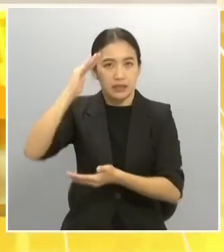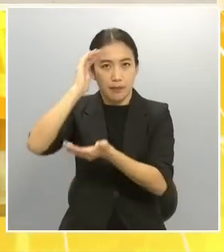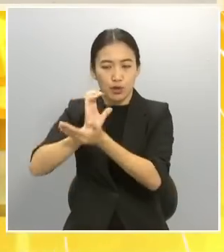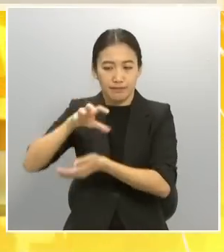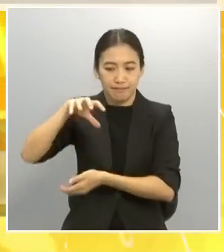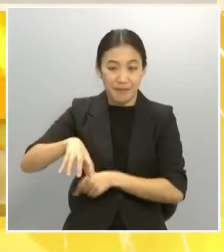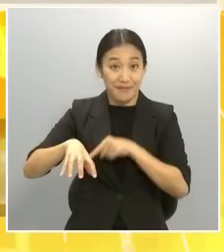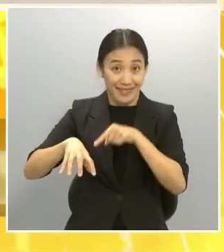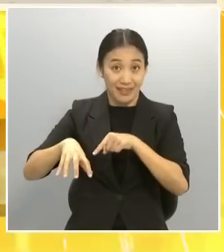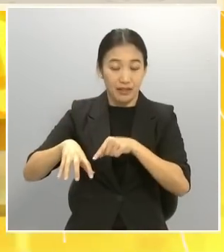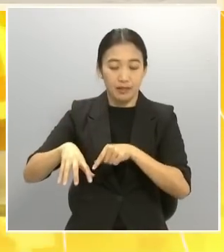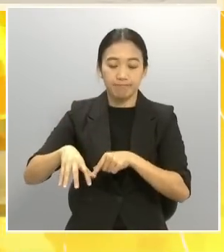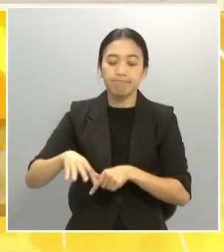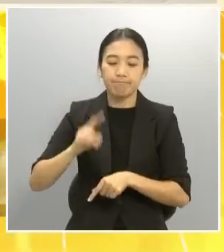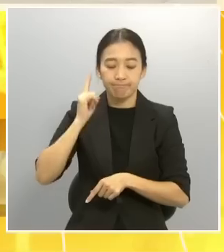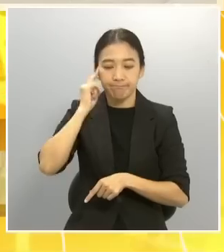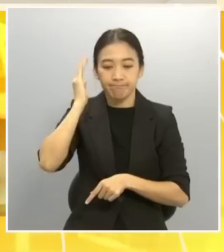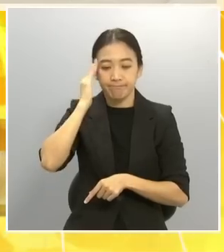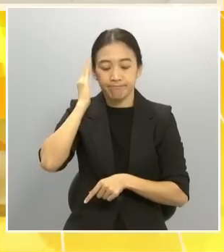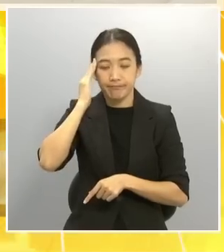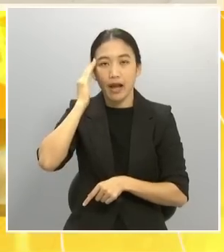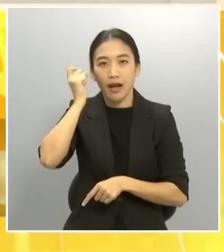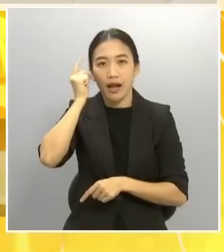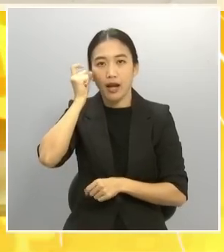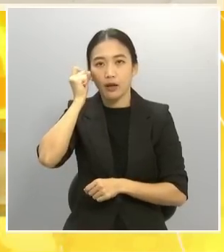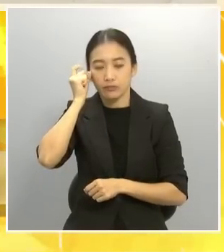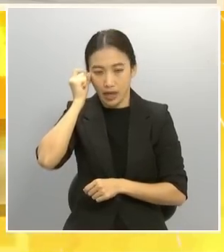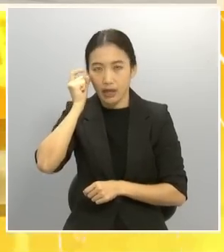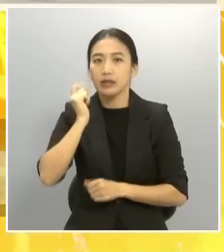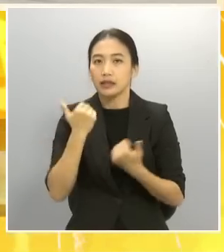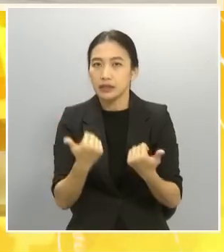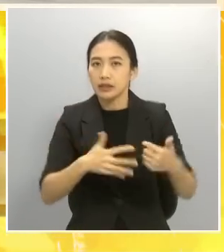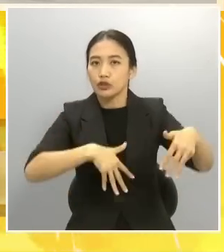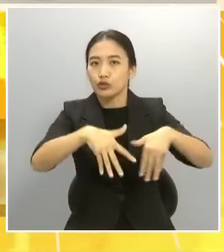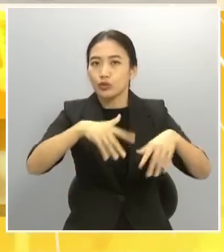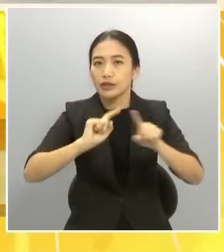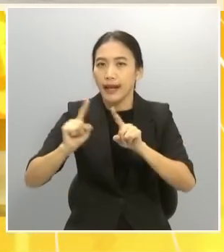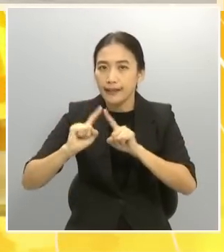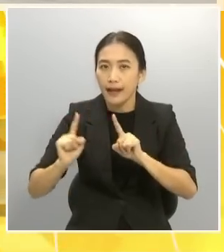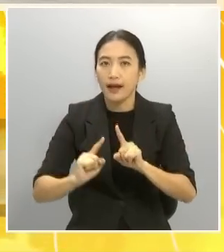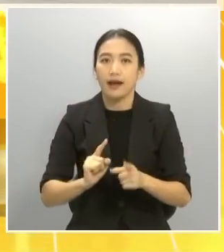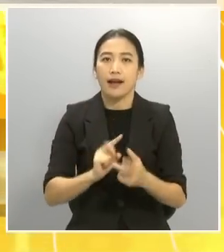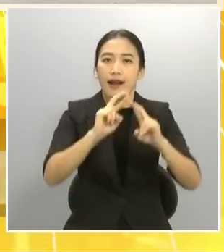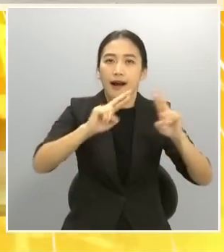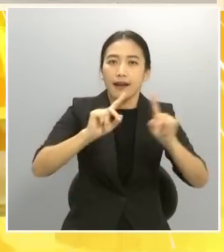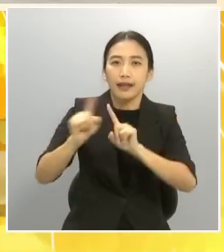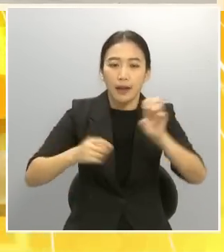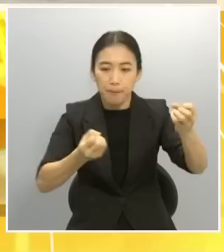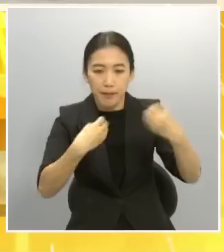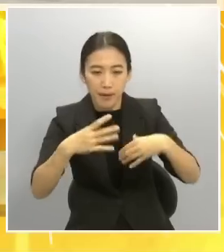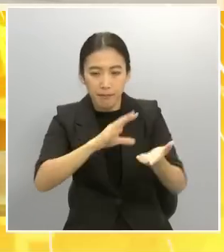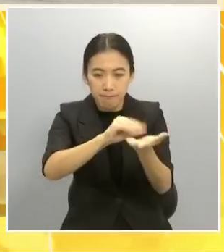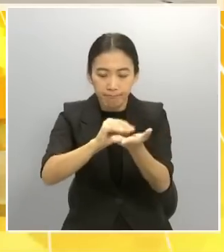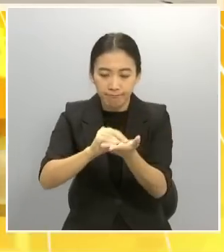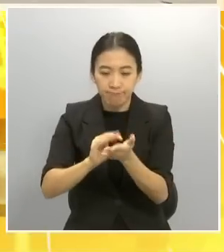นะครับถึงความเดือดร้อนก็จะได้นำเสียงจากผู้ประกอบการรายดังกล่าวเนี่ยมาปรับปรุงก็อาจจะ